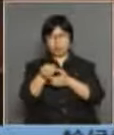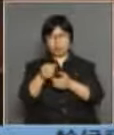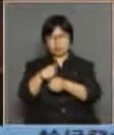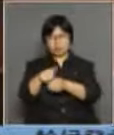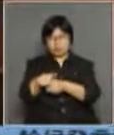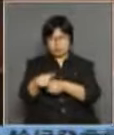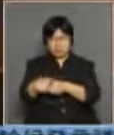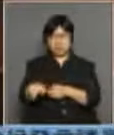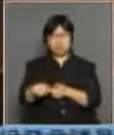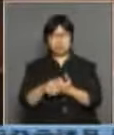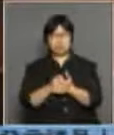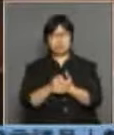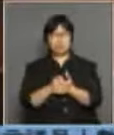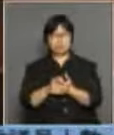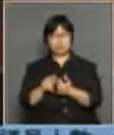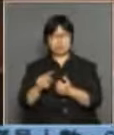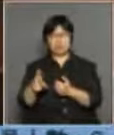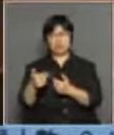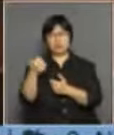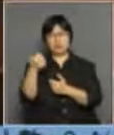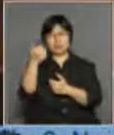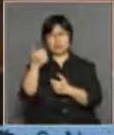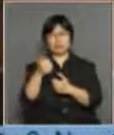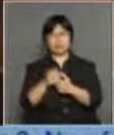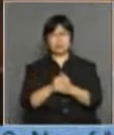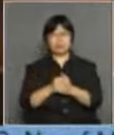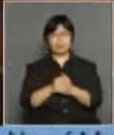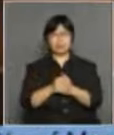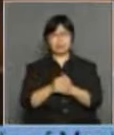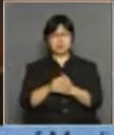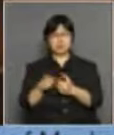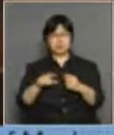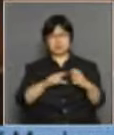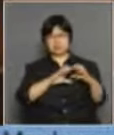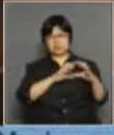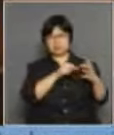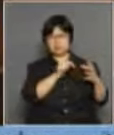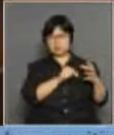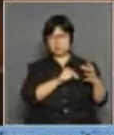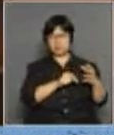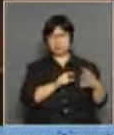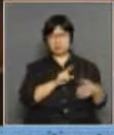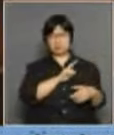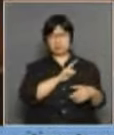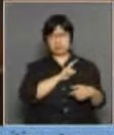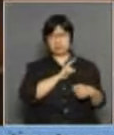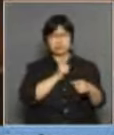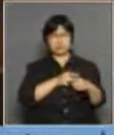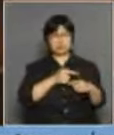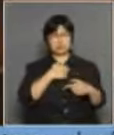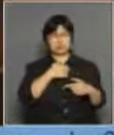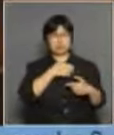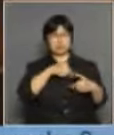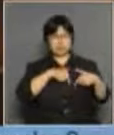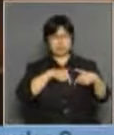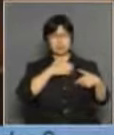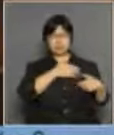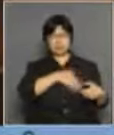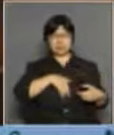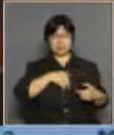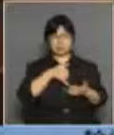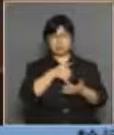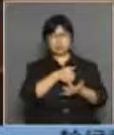食，先至係對人好嘅。反而呢班人咧，自己先至係身心最脆弱，佢